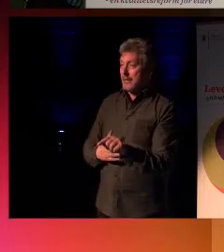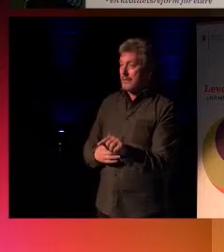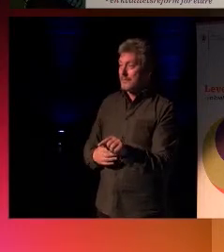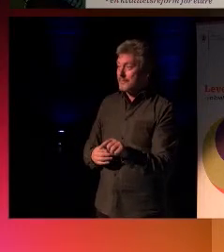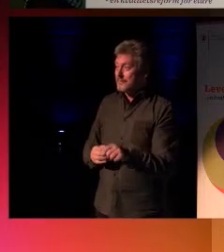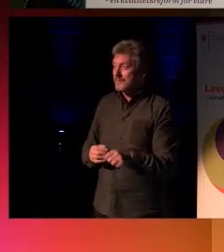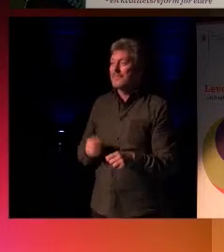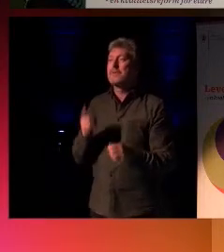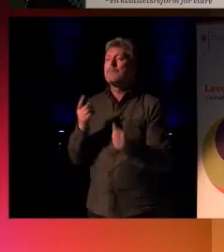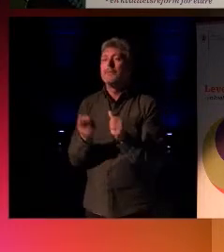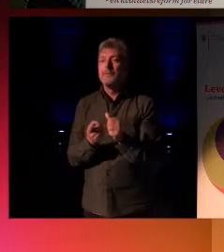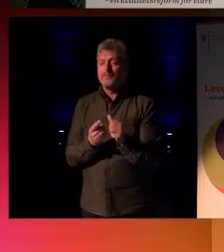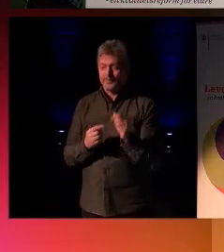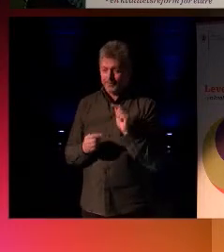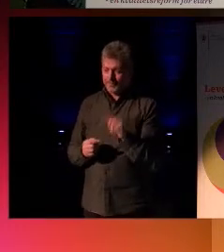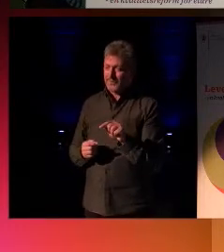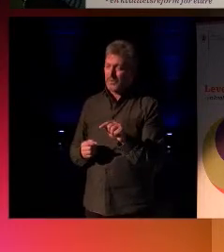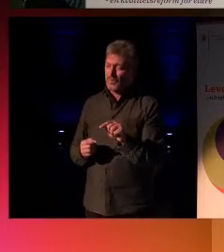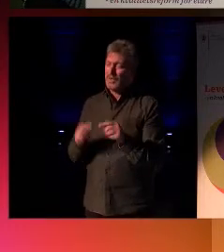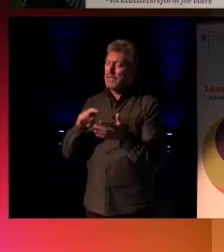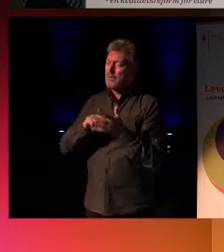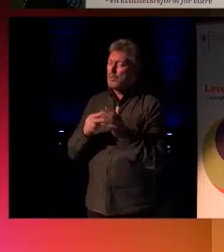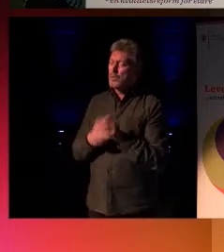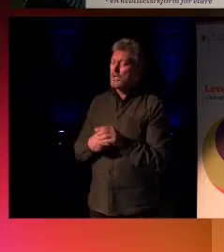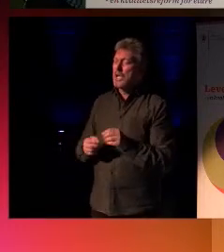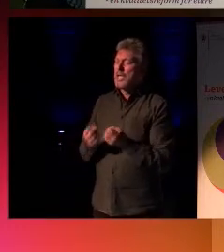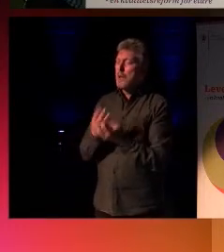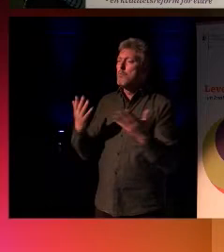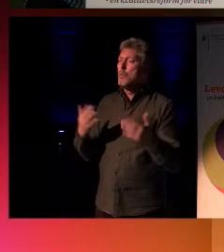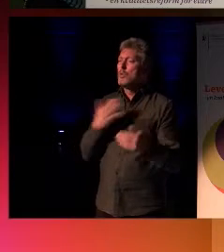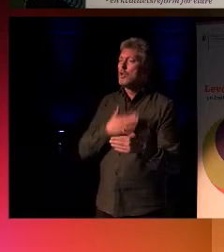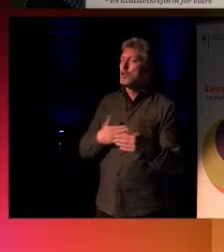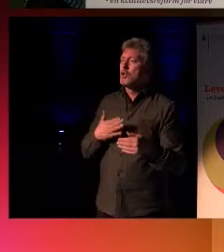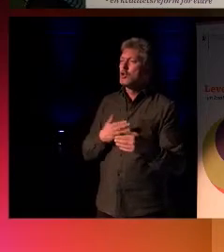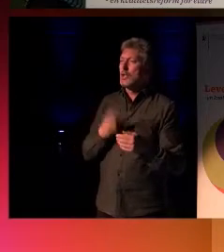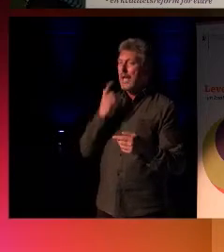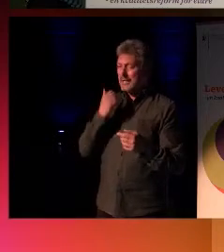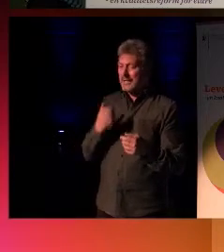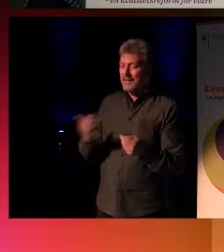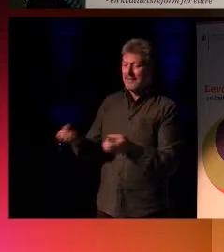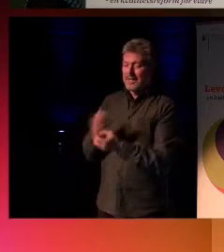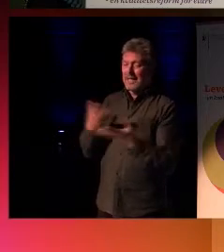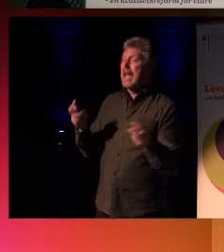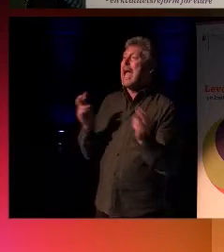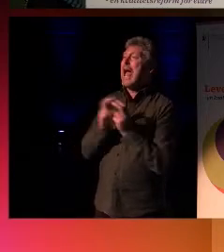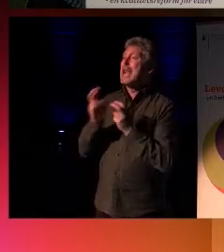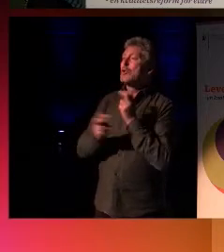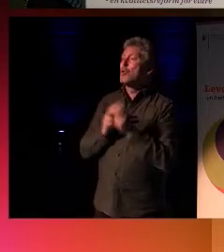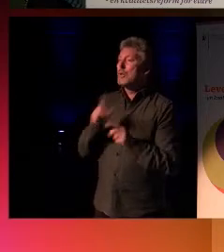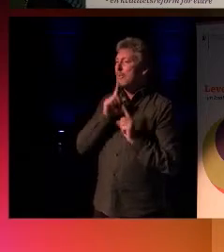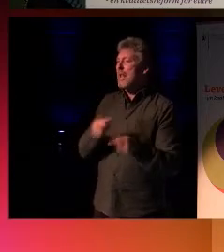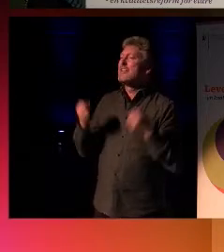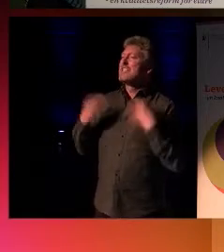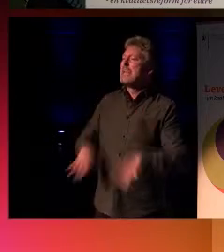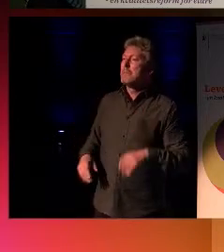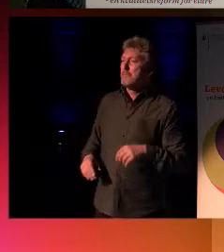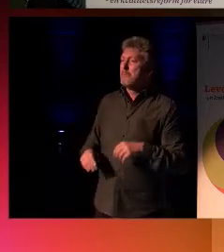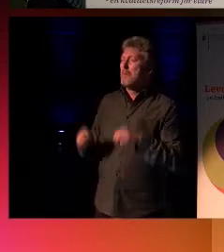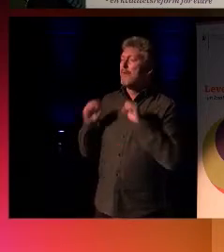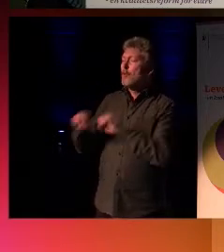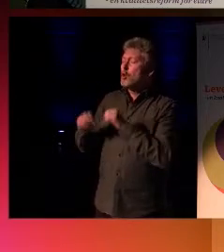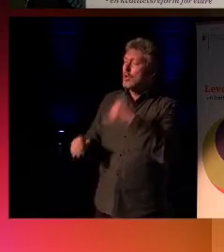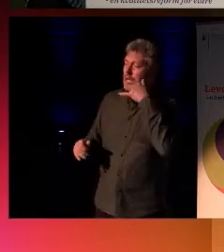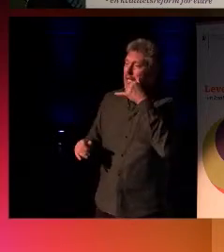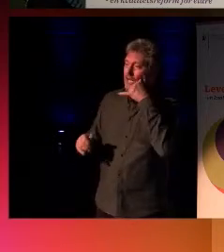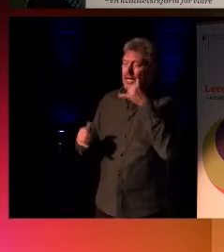I forbindelse med prosjektet Multisyke eldre fikk vi elektroniske meldinger, altså PLO-meldinger. Vi kunne da slippe å forstyrre hverandre med